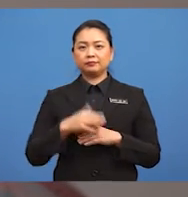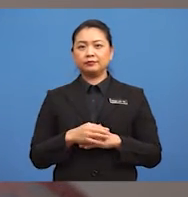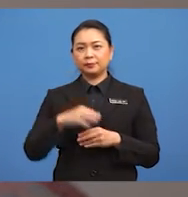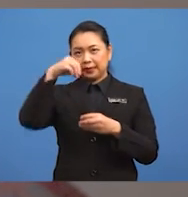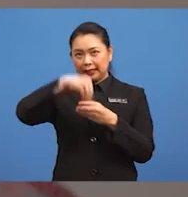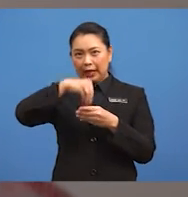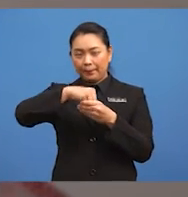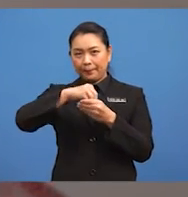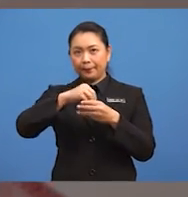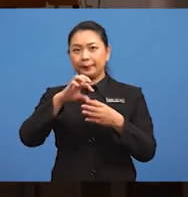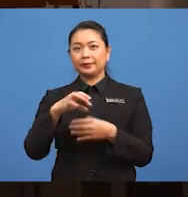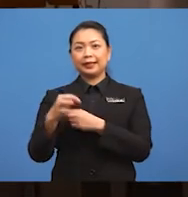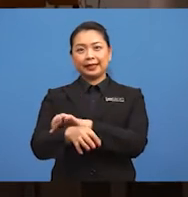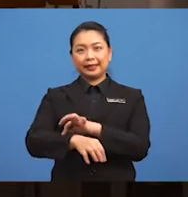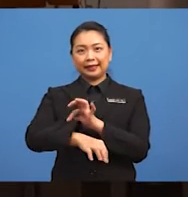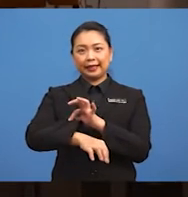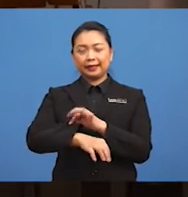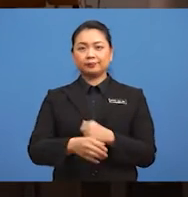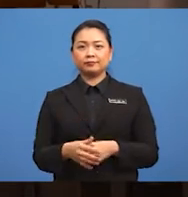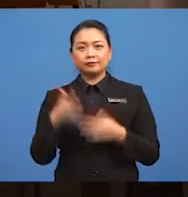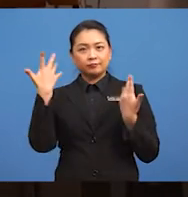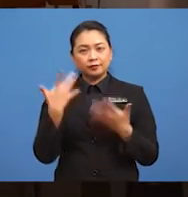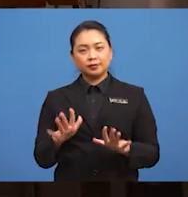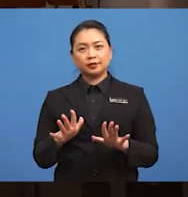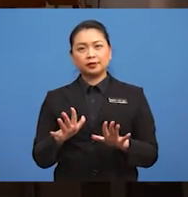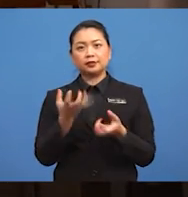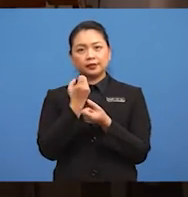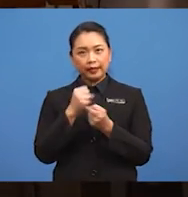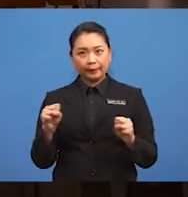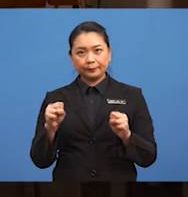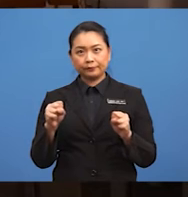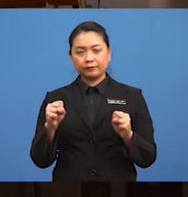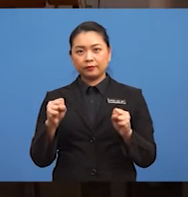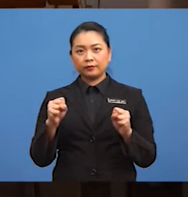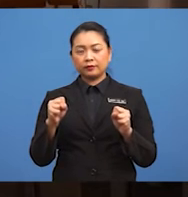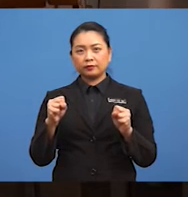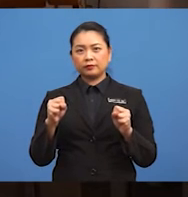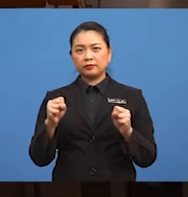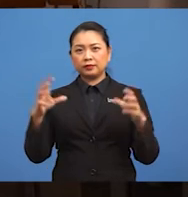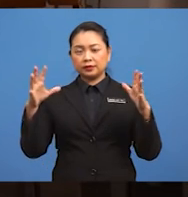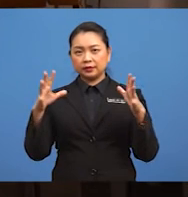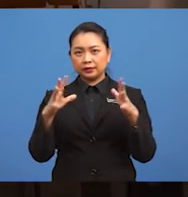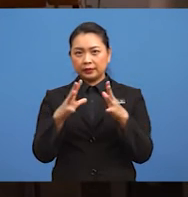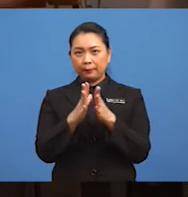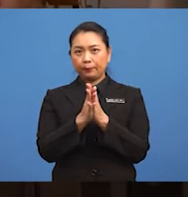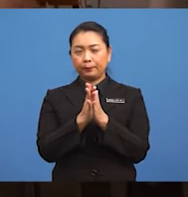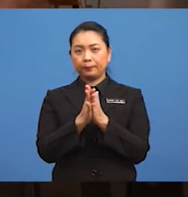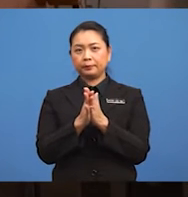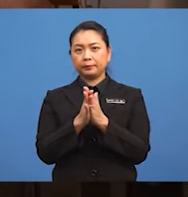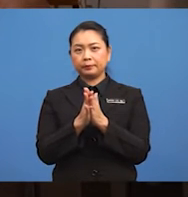dalam. Setelah menyediakan lapik leher, cantumkan bahagian